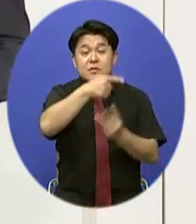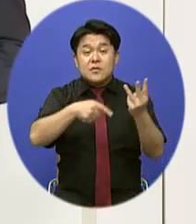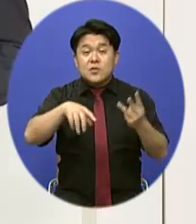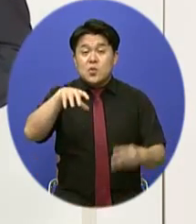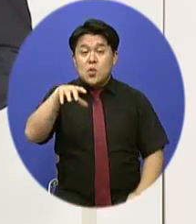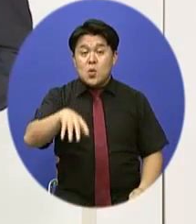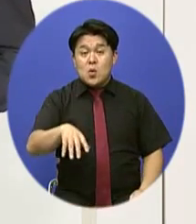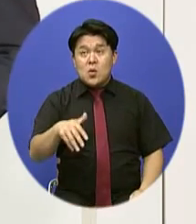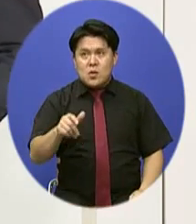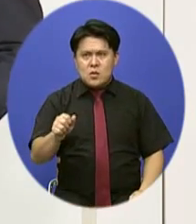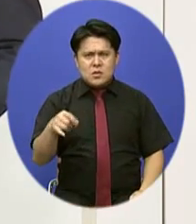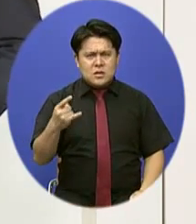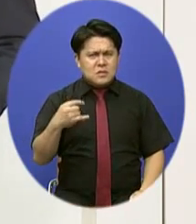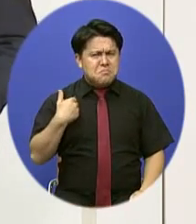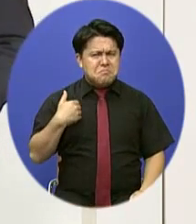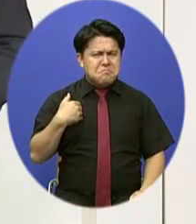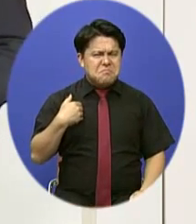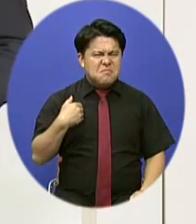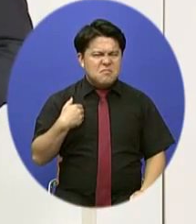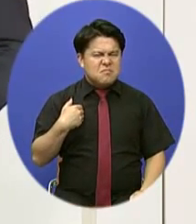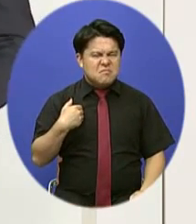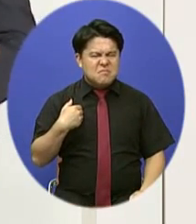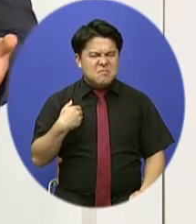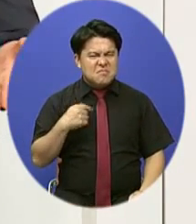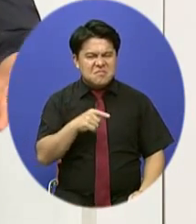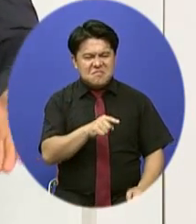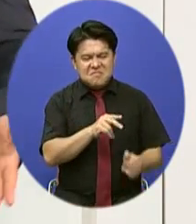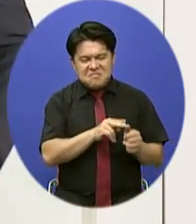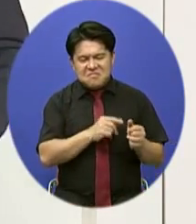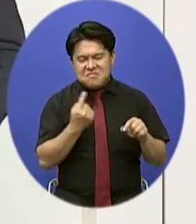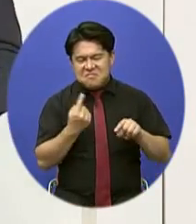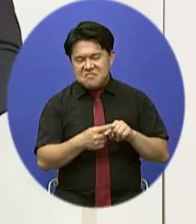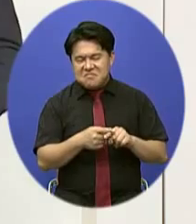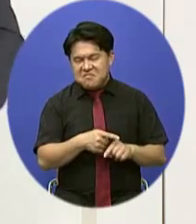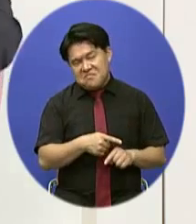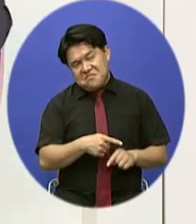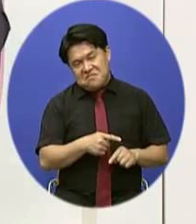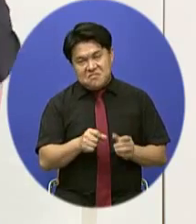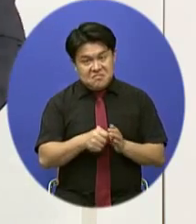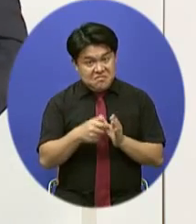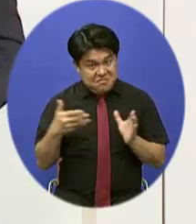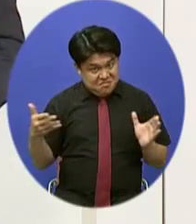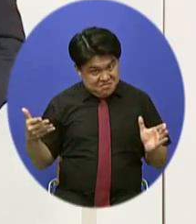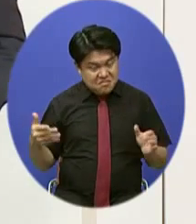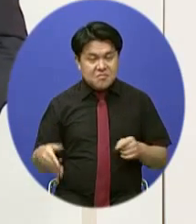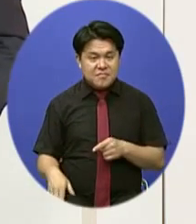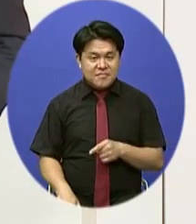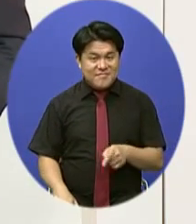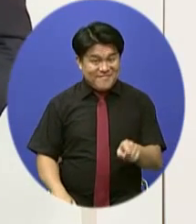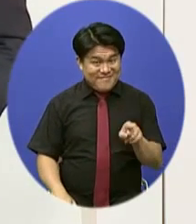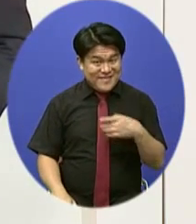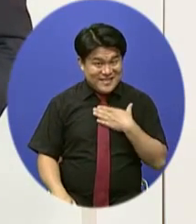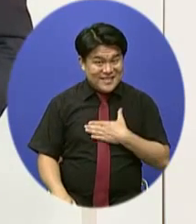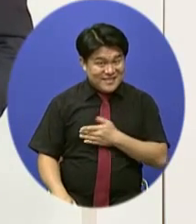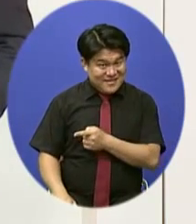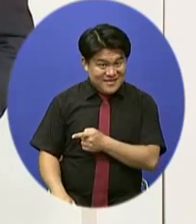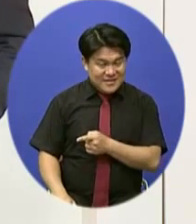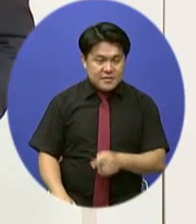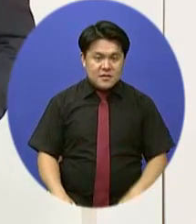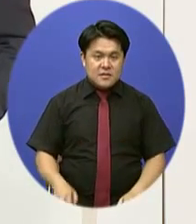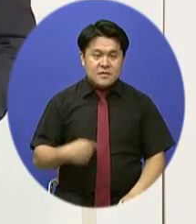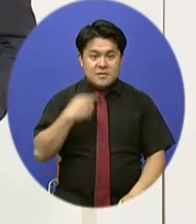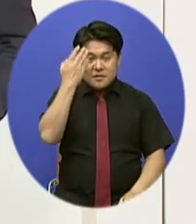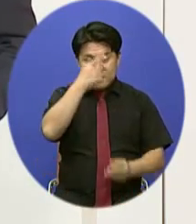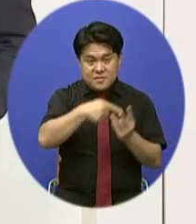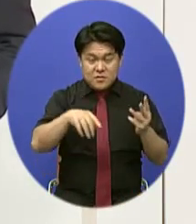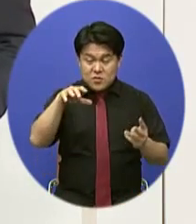아마 청희를 모르면은 예. 고인 알죠. 유명한 가수군요. 네, 우리 이춘아 어머님도 아시잖아요. 네, 저는